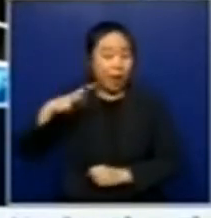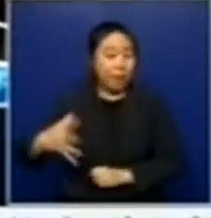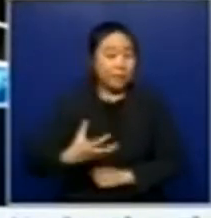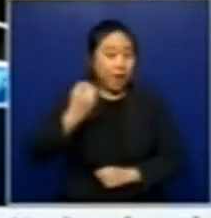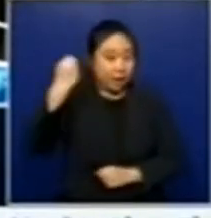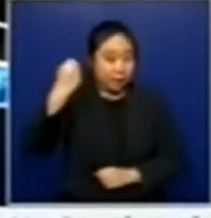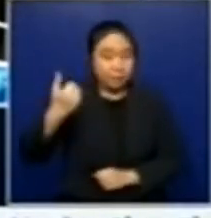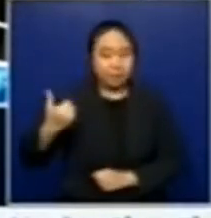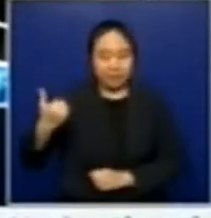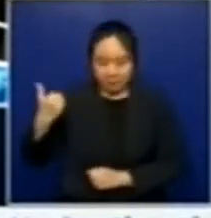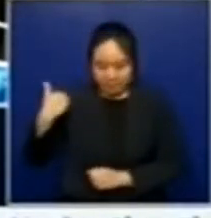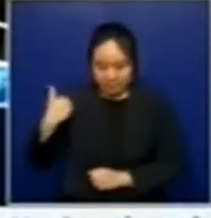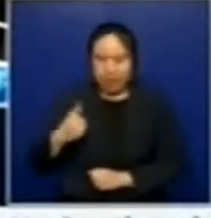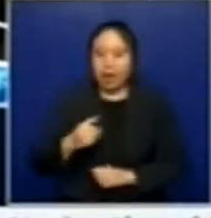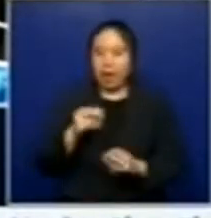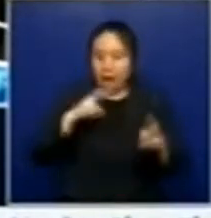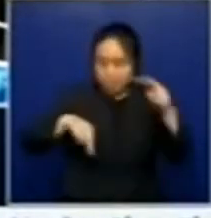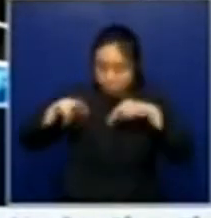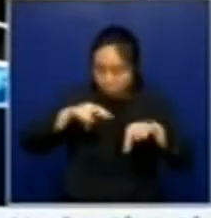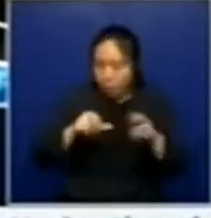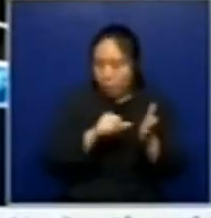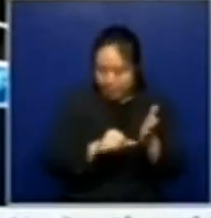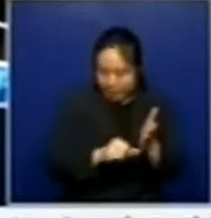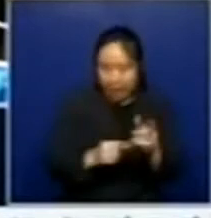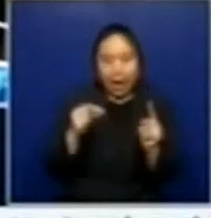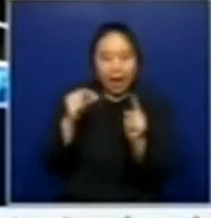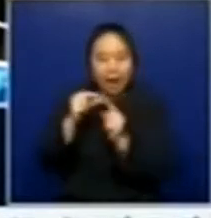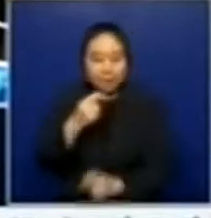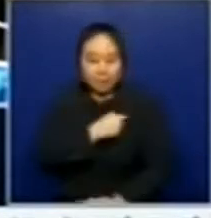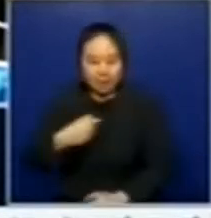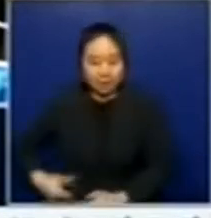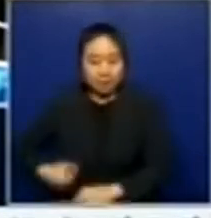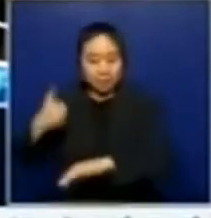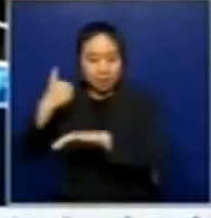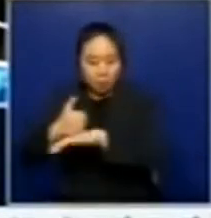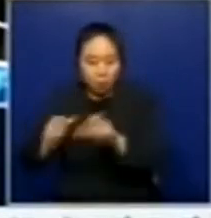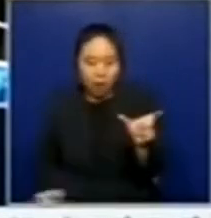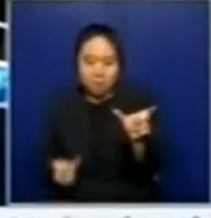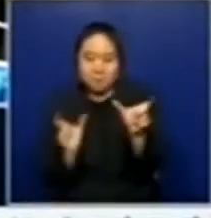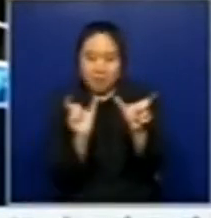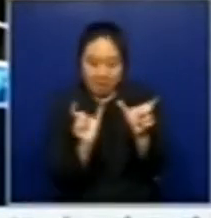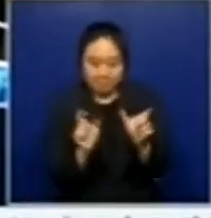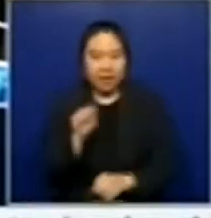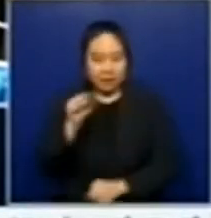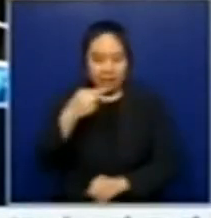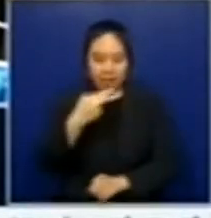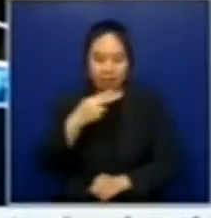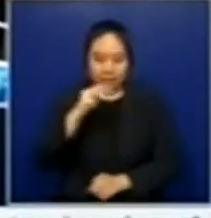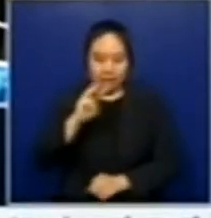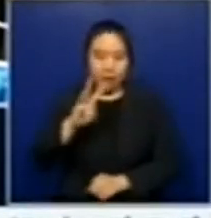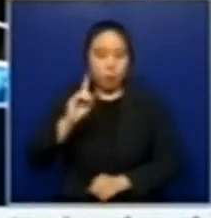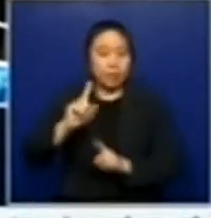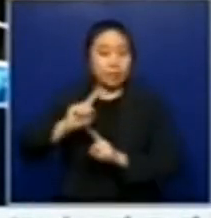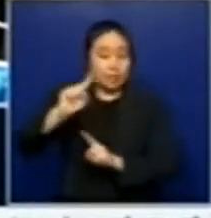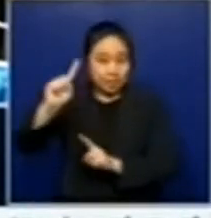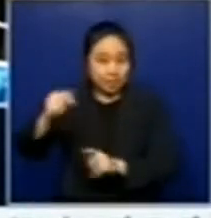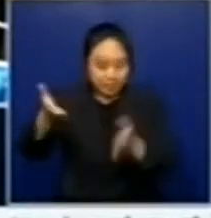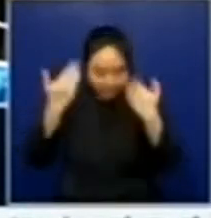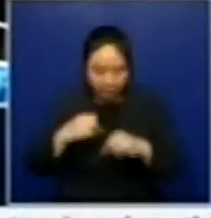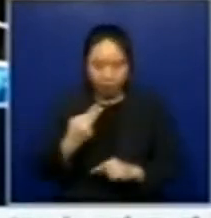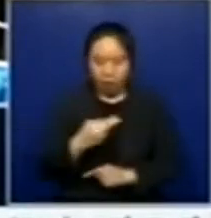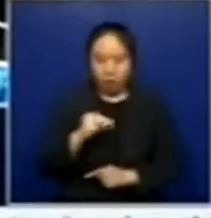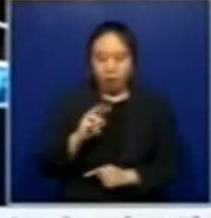แก้ระบอบการปกครองโดยเพิ่มคำว่าอันมีพระมหากษัตริย์ทรงเป็นพระประมุขอันนี้หมวดหนึ่งหลังจากนั้นมีการแก้ในหมวด2อีกหล